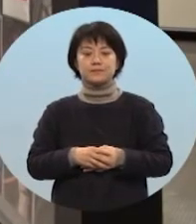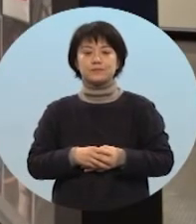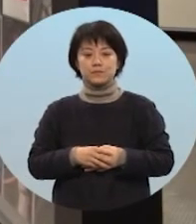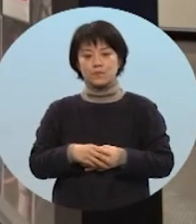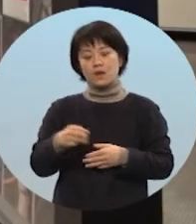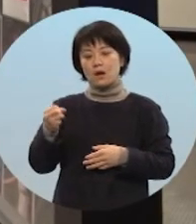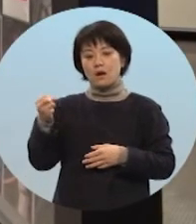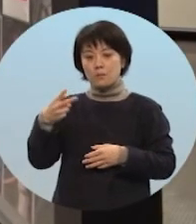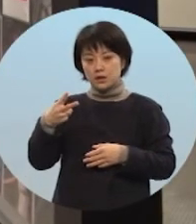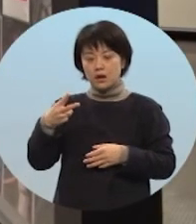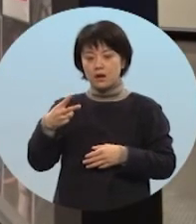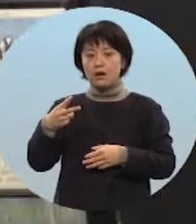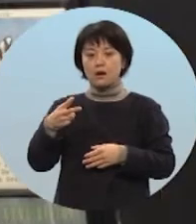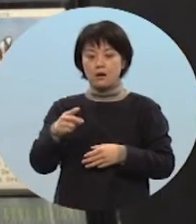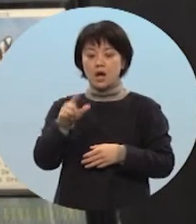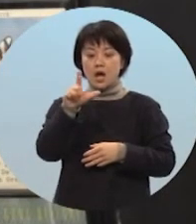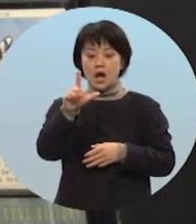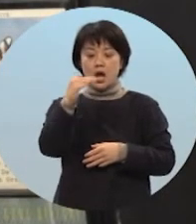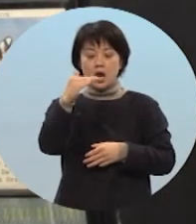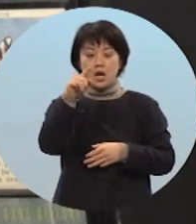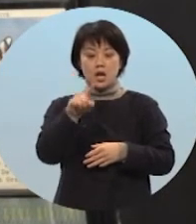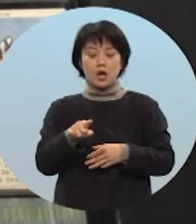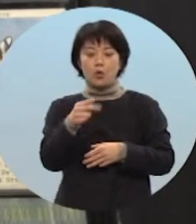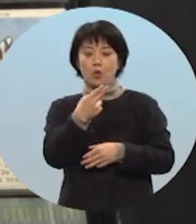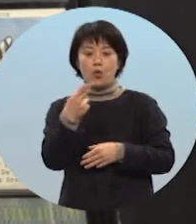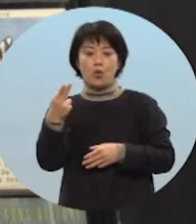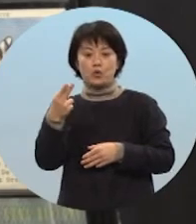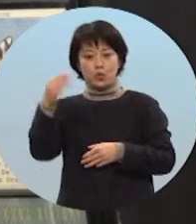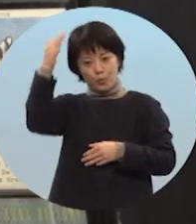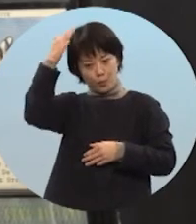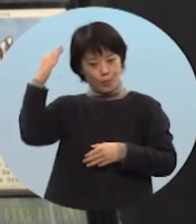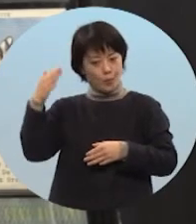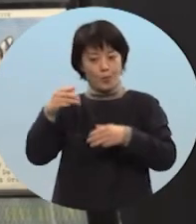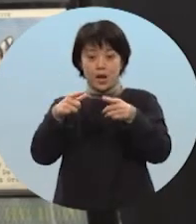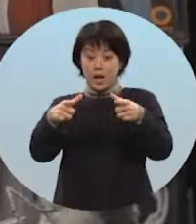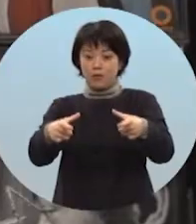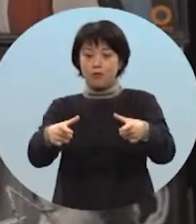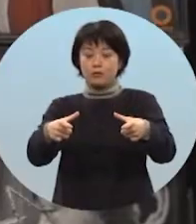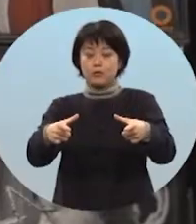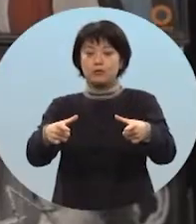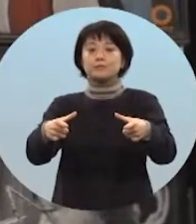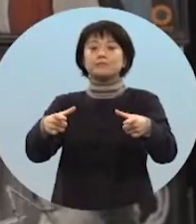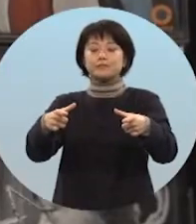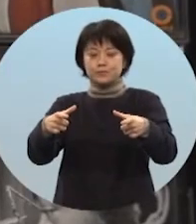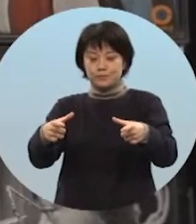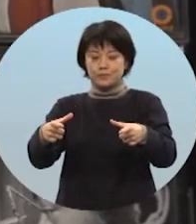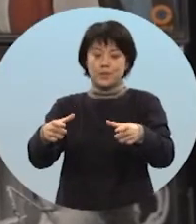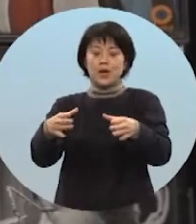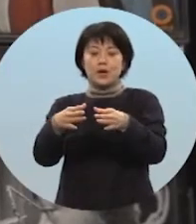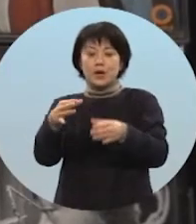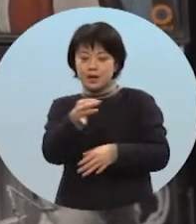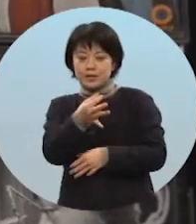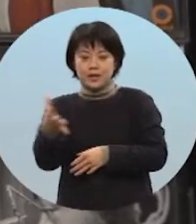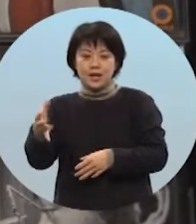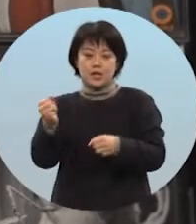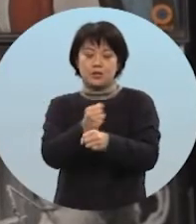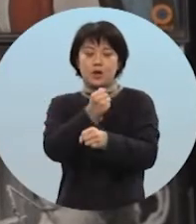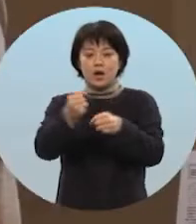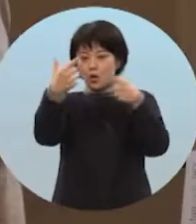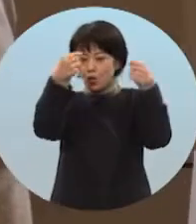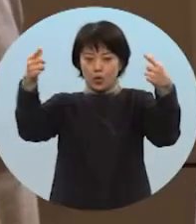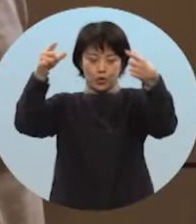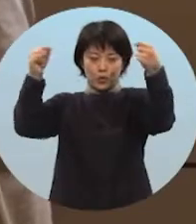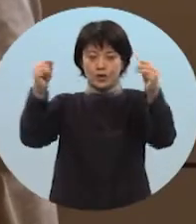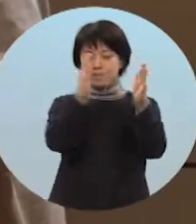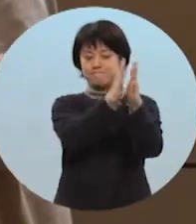また金沢工業大学ポピュラーミュージックコレクションの協力のもと、ビッグアップルイン野々市に第1